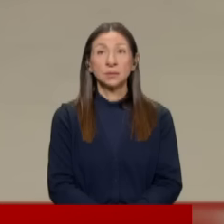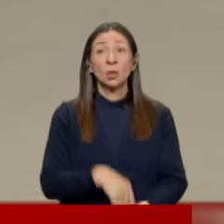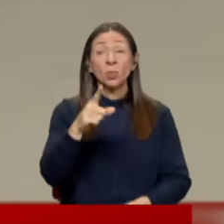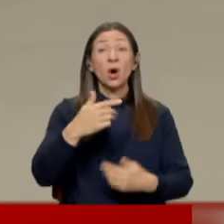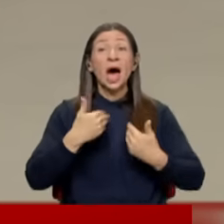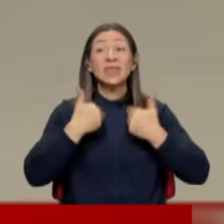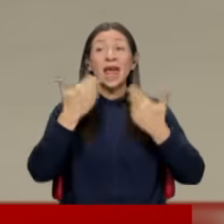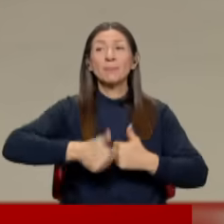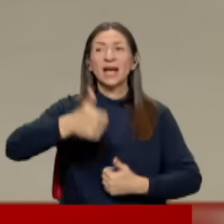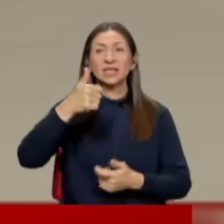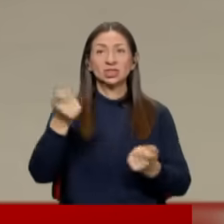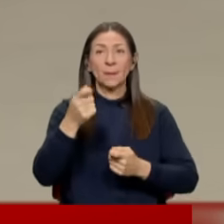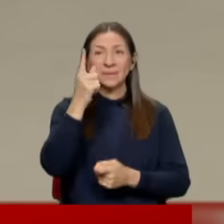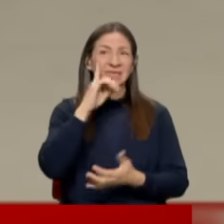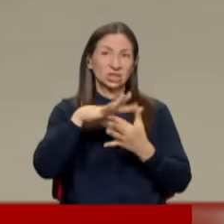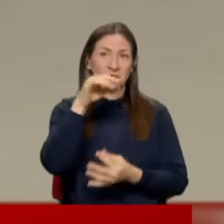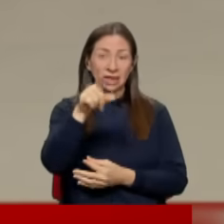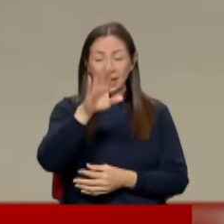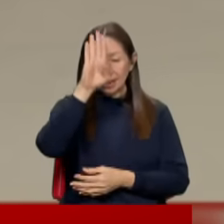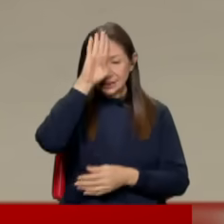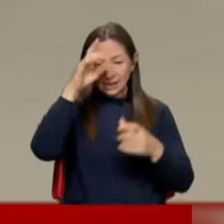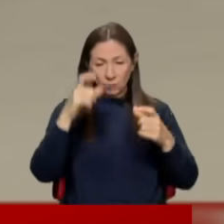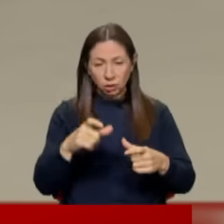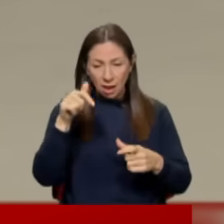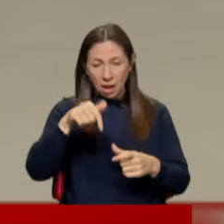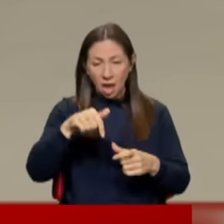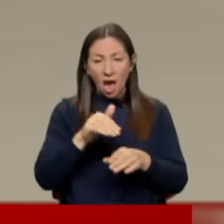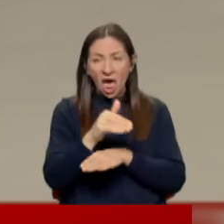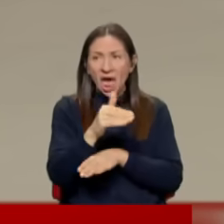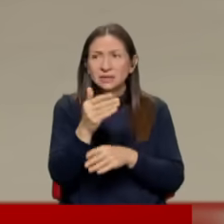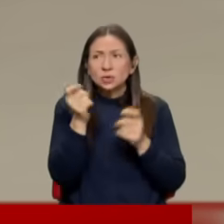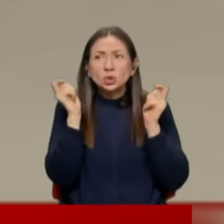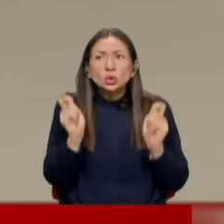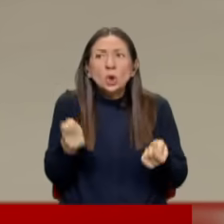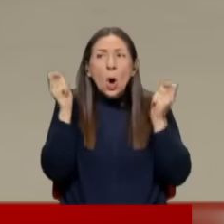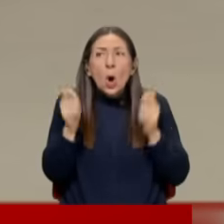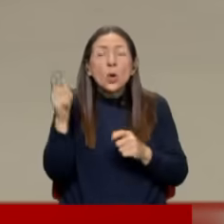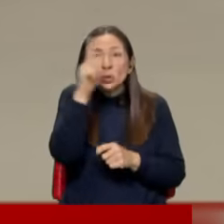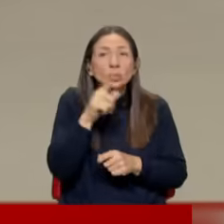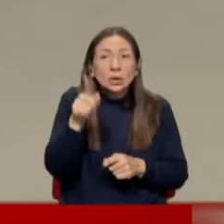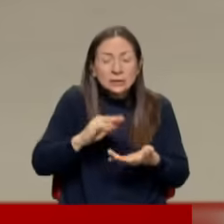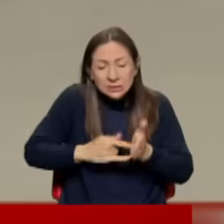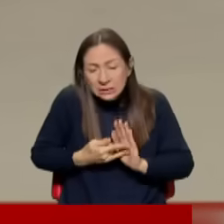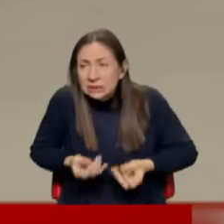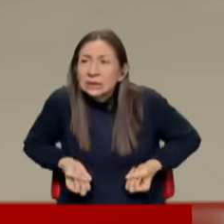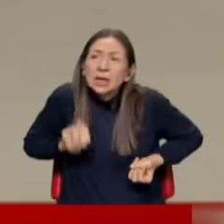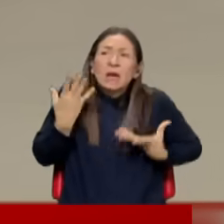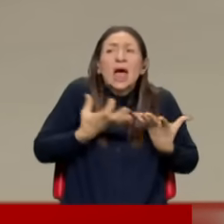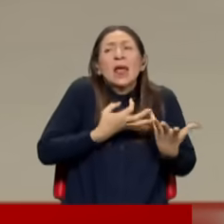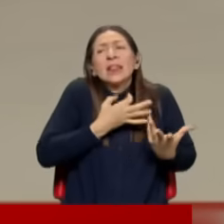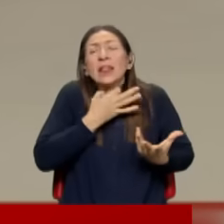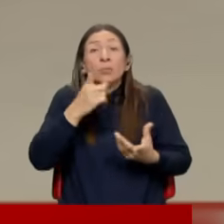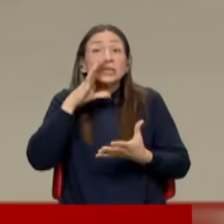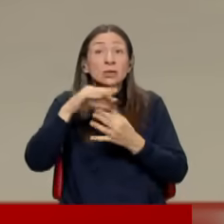Adalet Bakanlığı'nda çalışan bir kişi İstanbul'daki hayat şartlarındaki zorluklar nedeniyle geçinemediği için bu